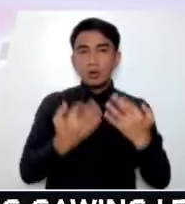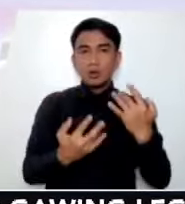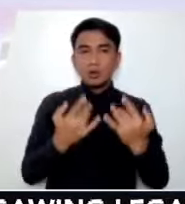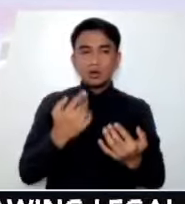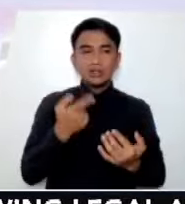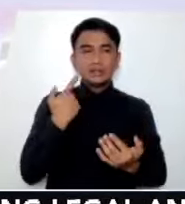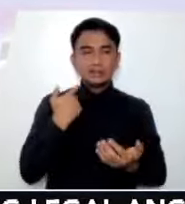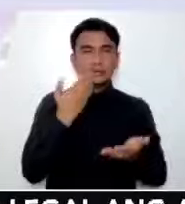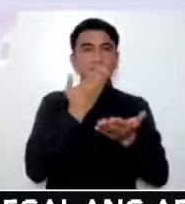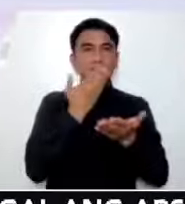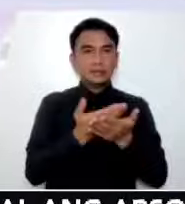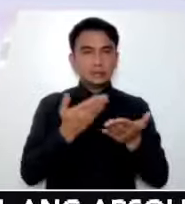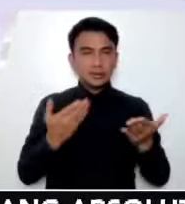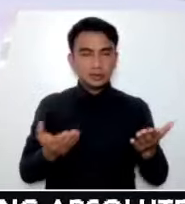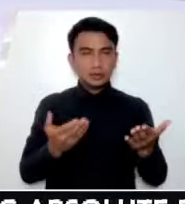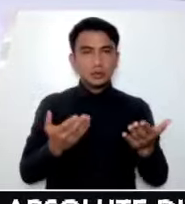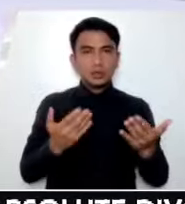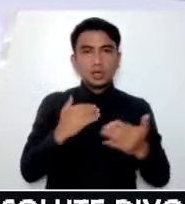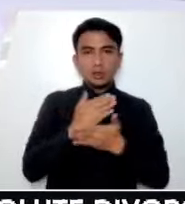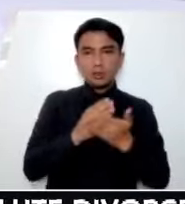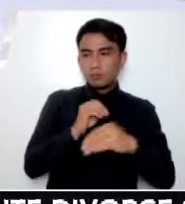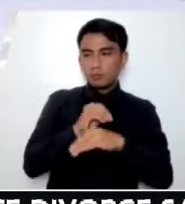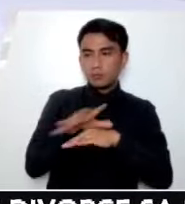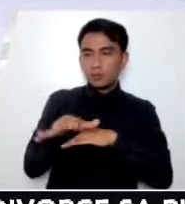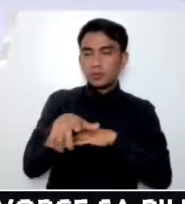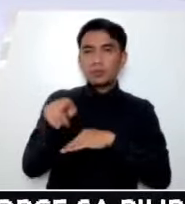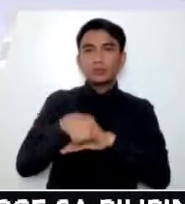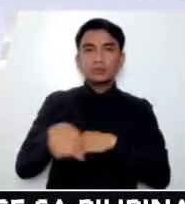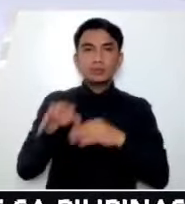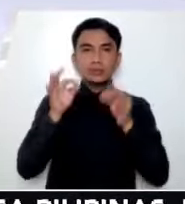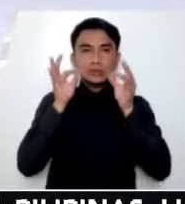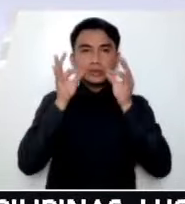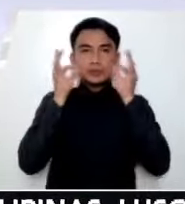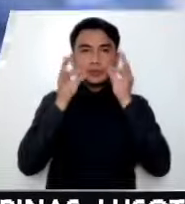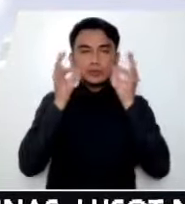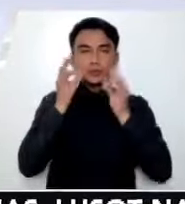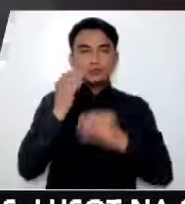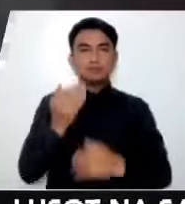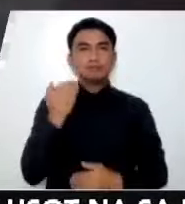Damay rin ng ilang alagang pusa may report si